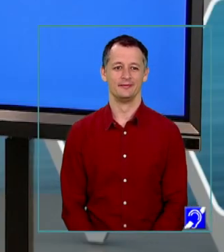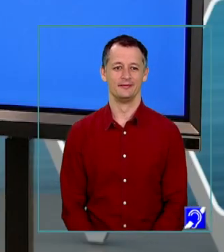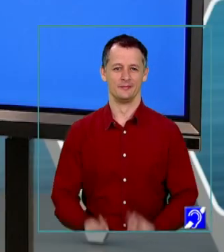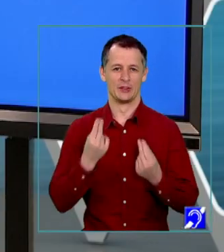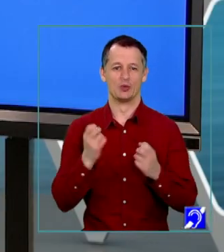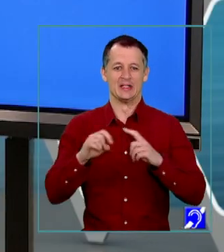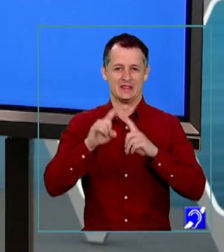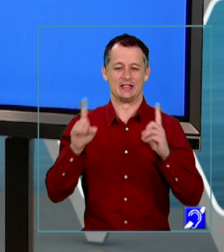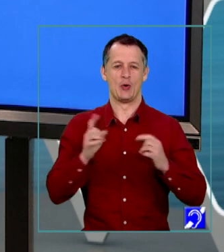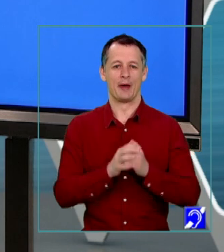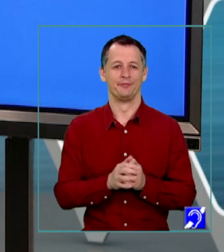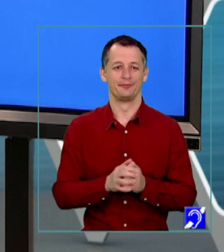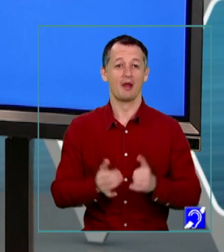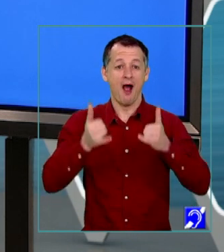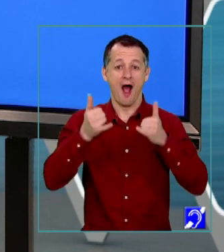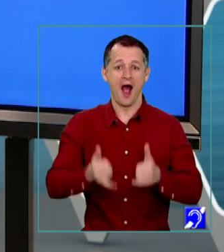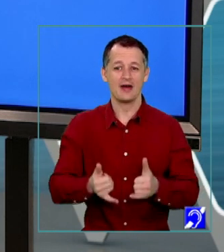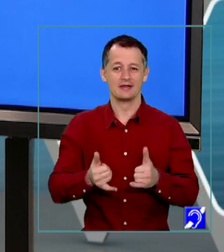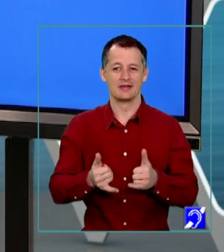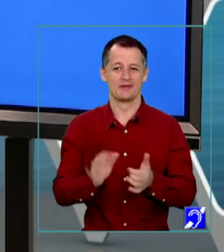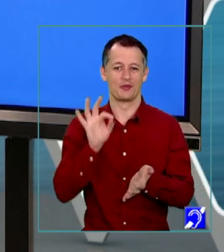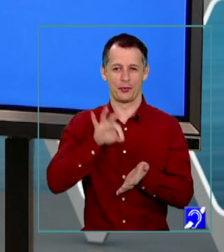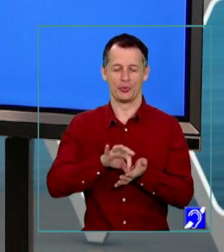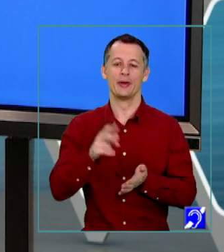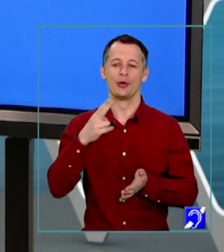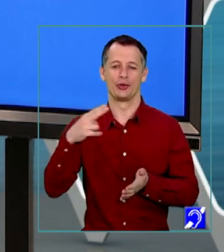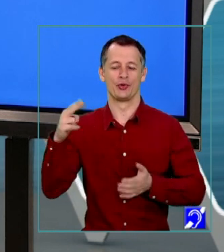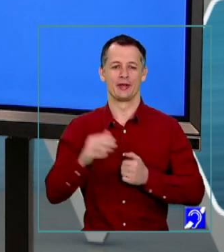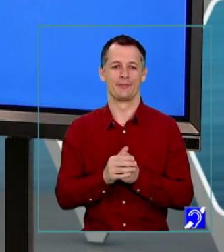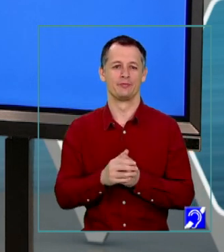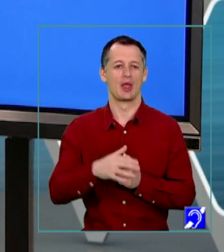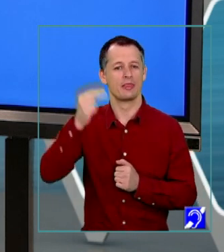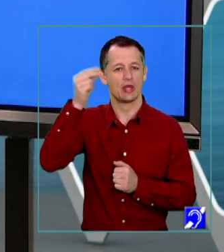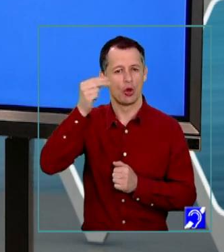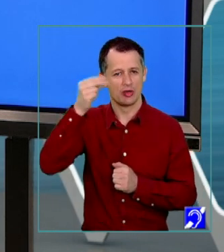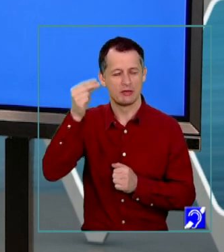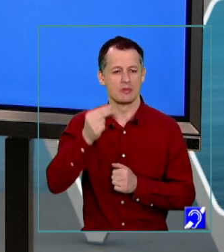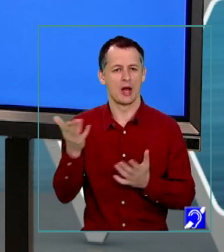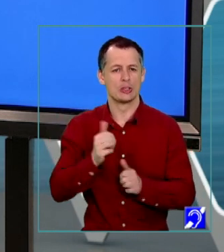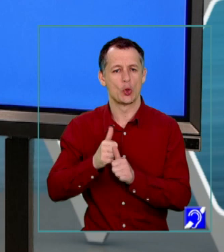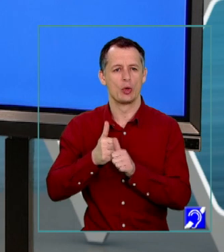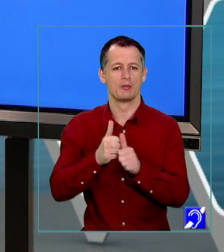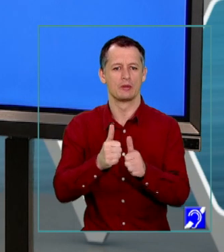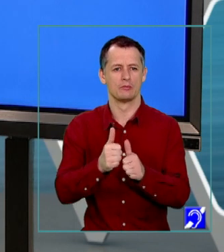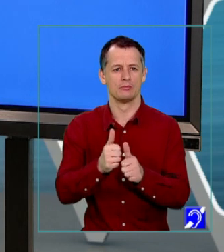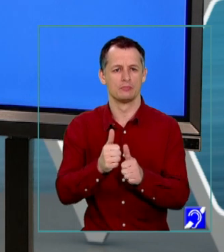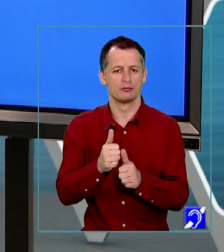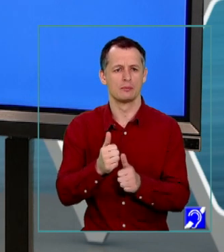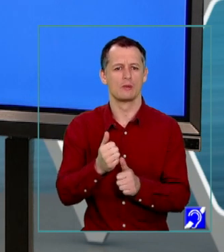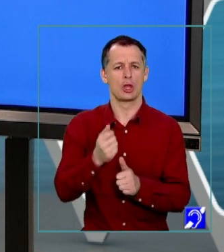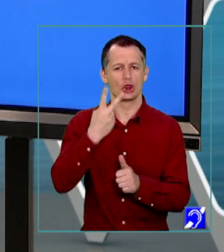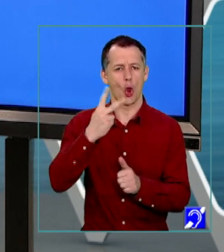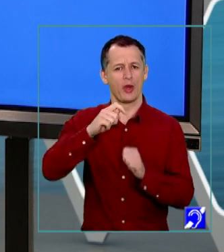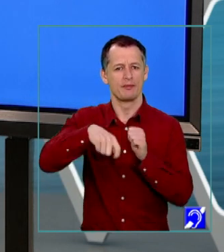Bună ziua! Astăzi vă propun, în continuarea teoriei pe care ați urmărit-o în două ediții